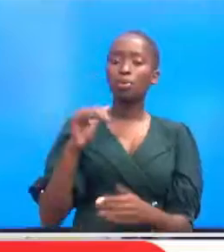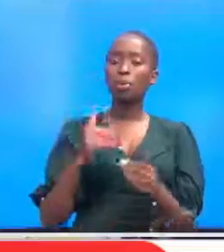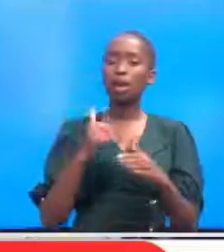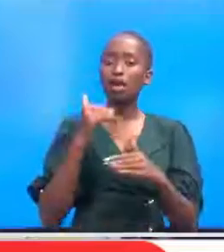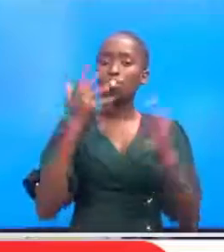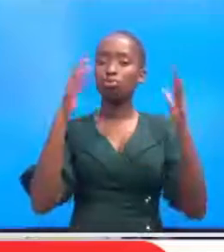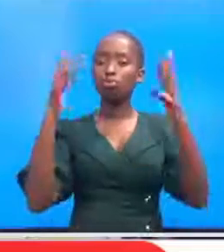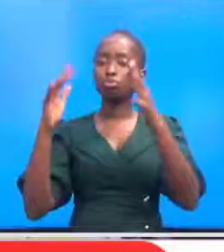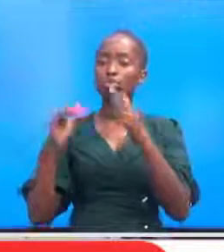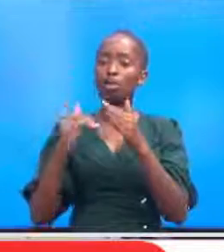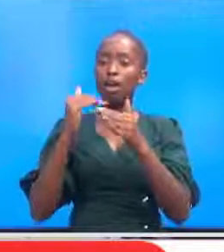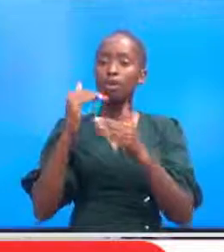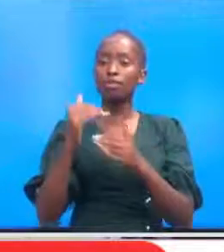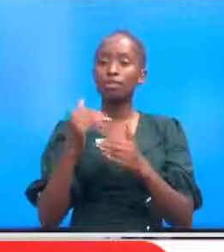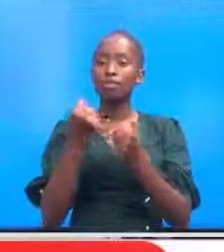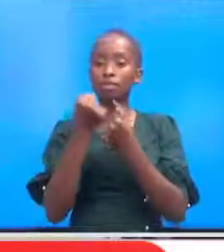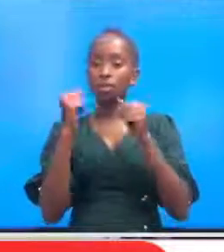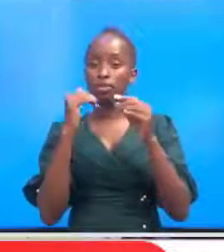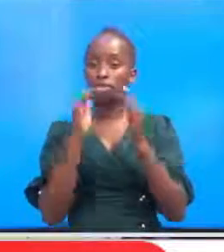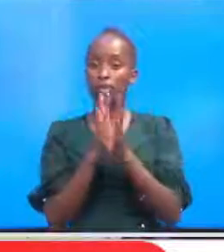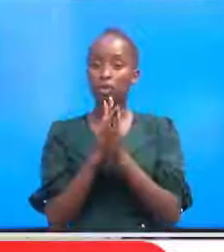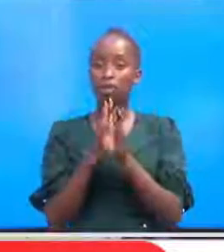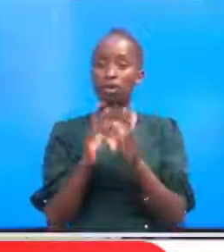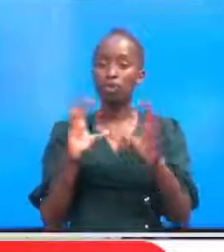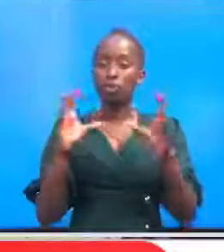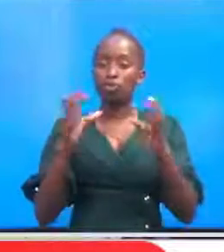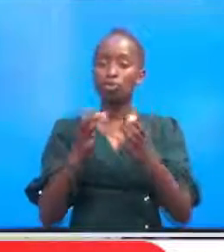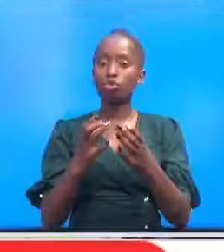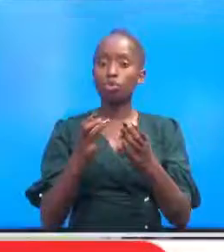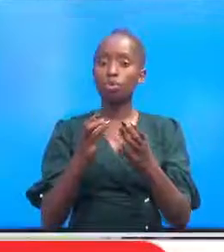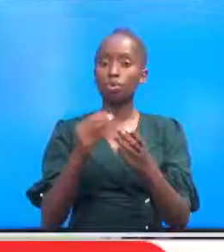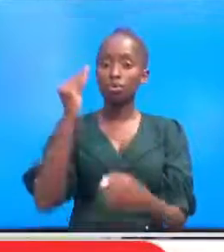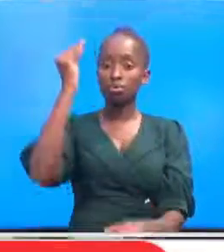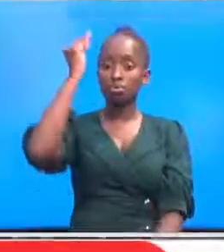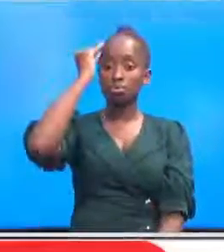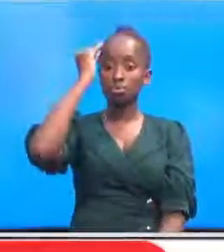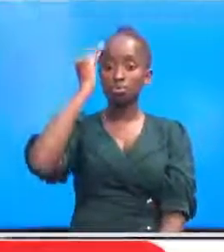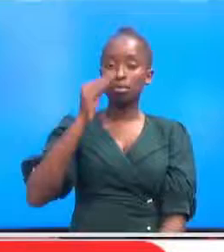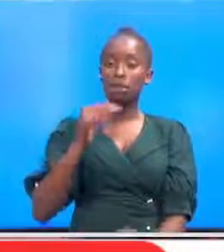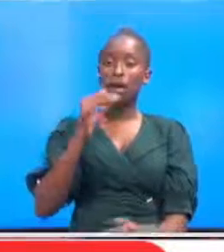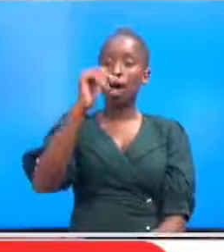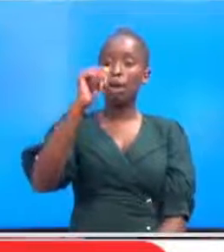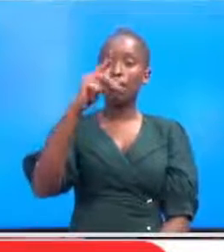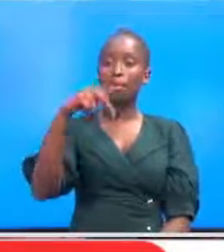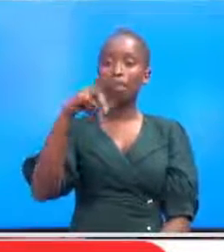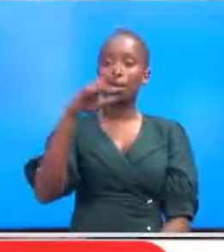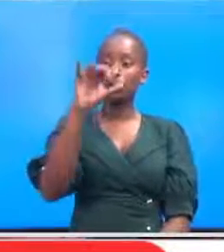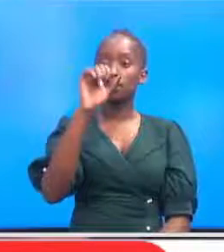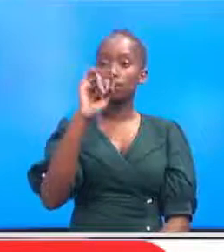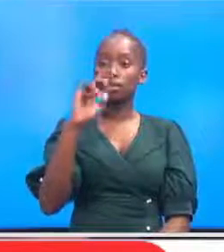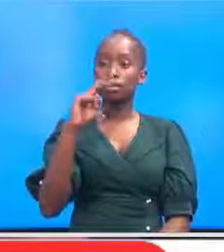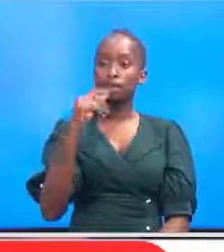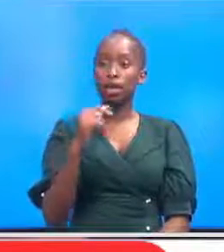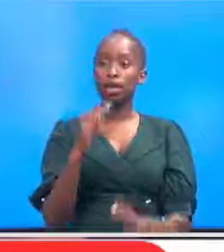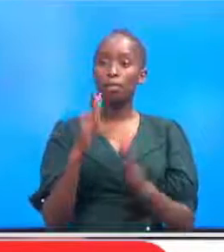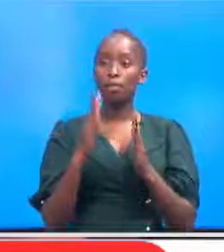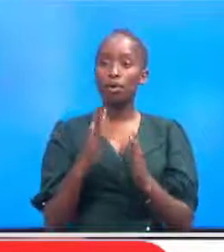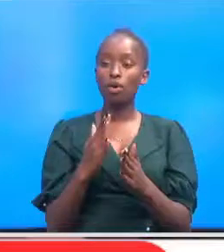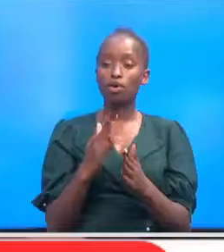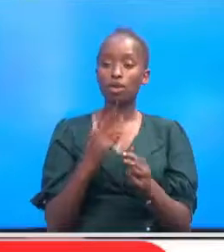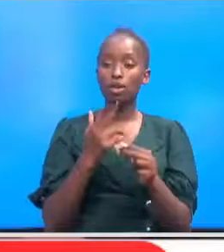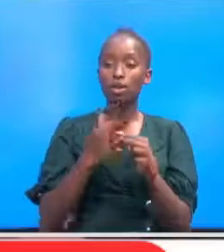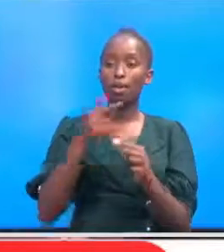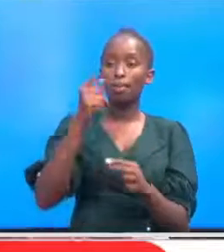ya kuokolewa na kituo cha elimu cha Uprising mtaani humo. Tracy Boera Osoro